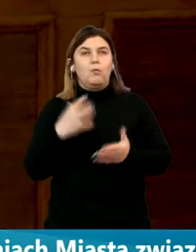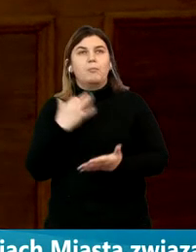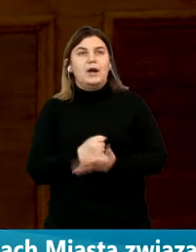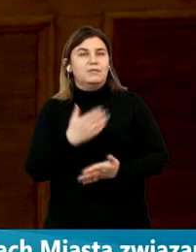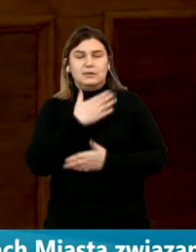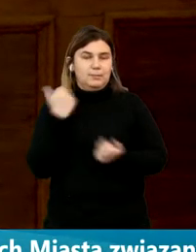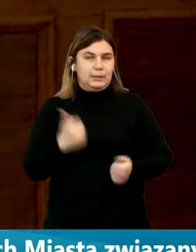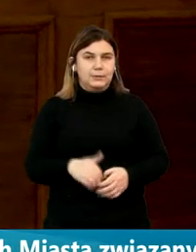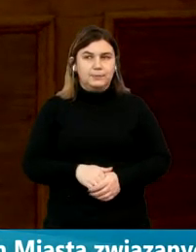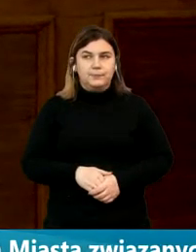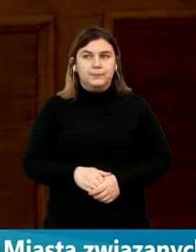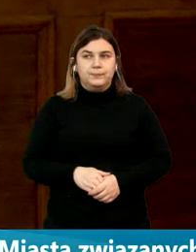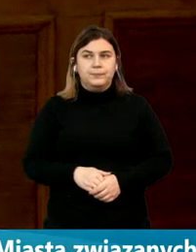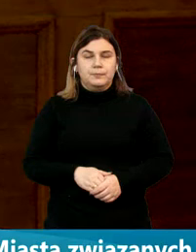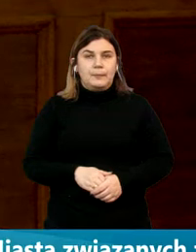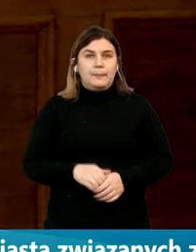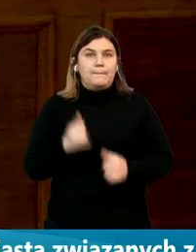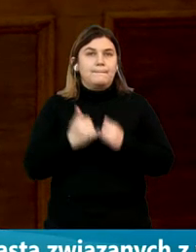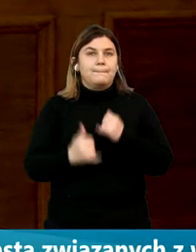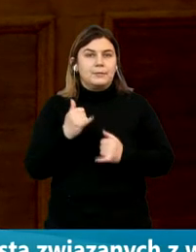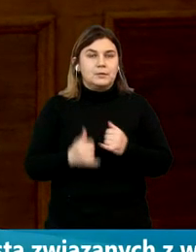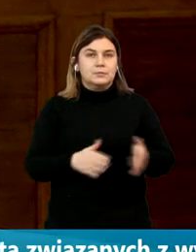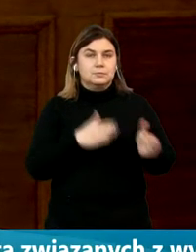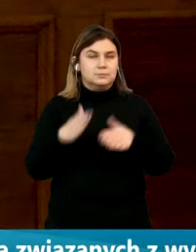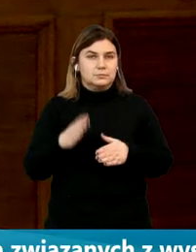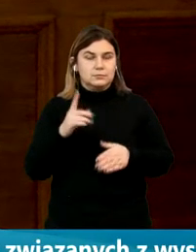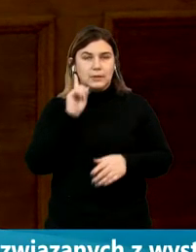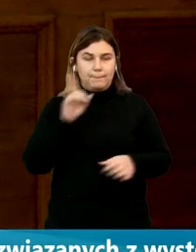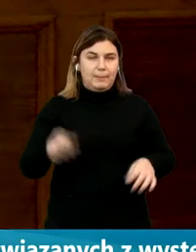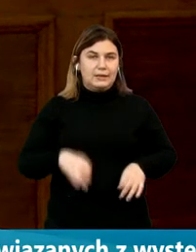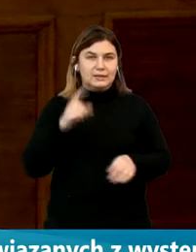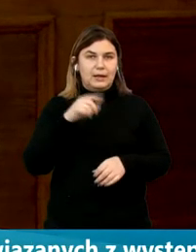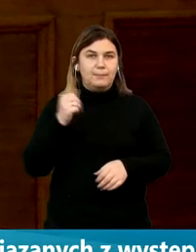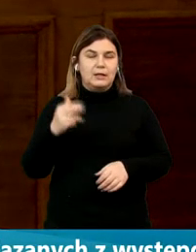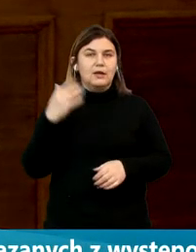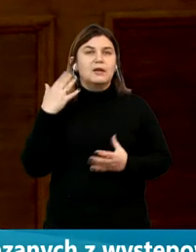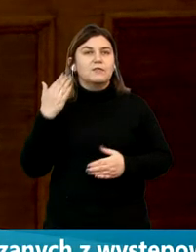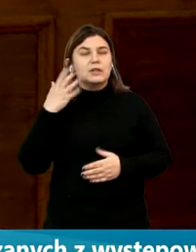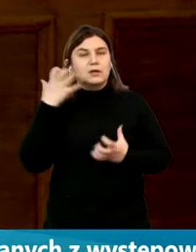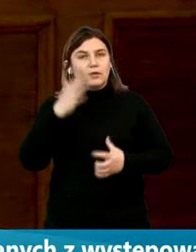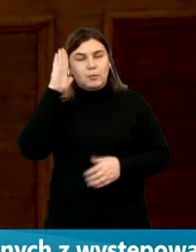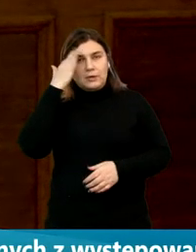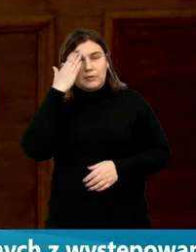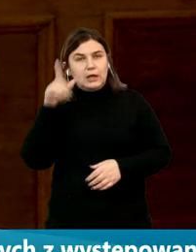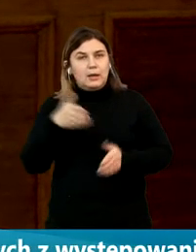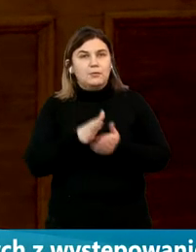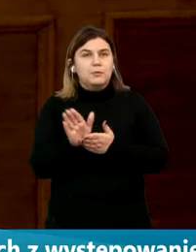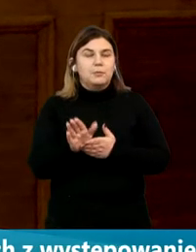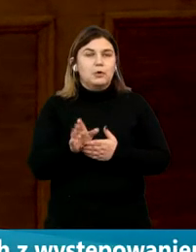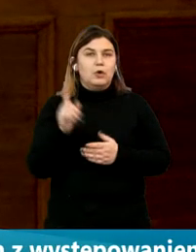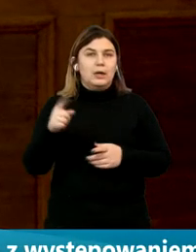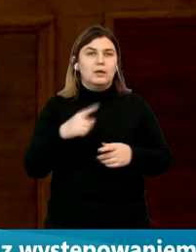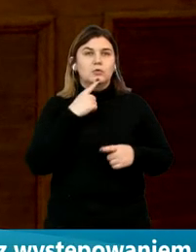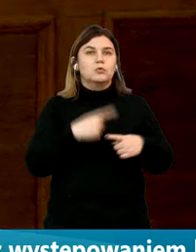nie posiadamy. Jeżeli chodzi o kolejne pytanie, Pan Damian, witam. Chciałbym znać wstępne plany spółki